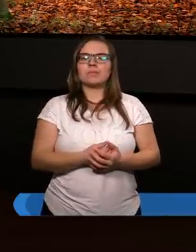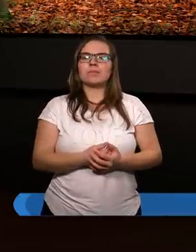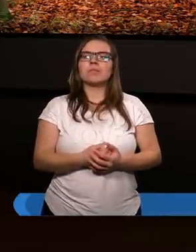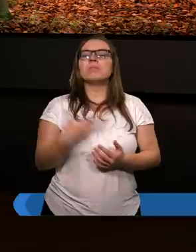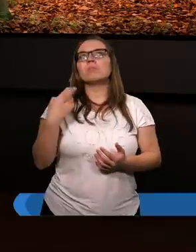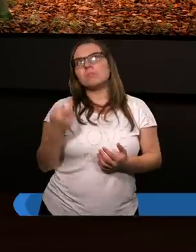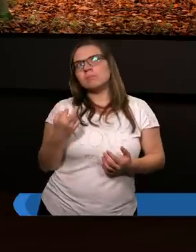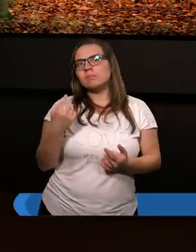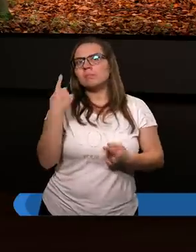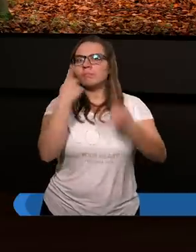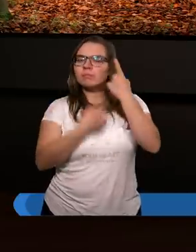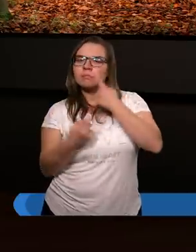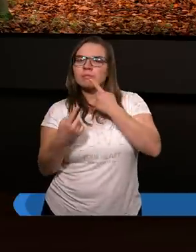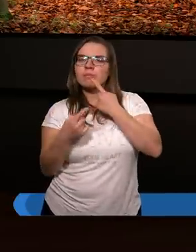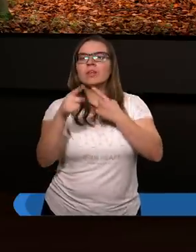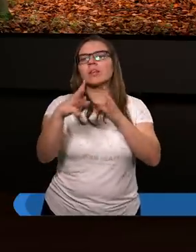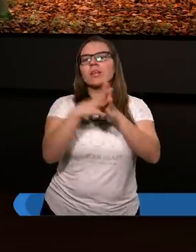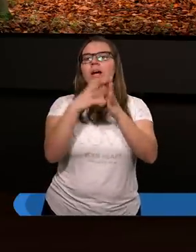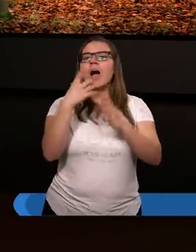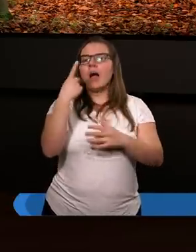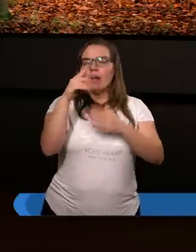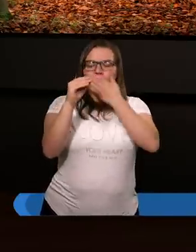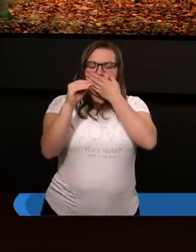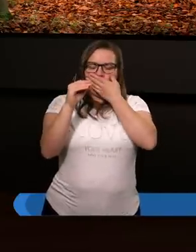No, to nie jest w dekalogu.